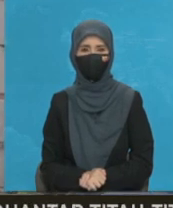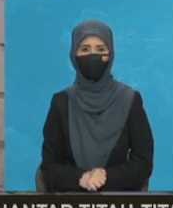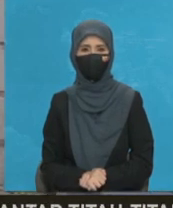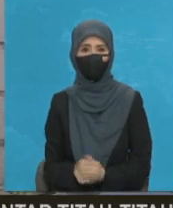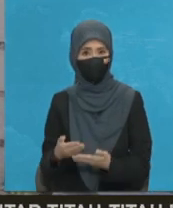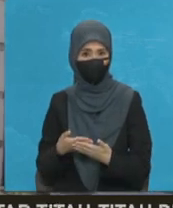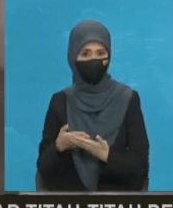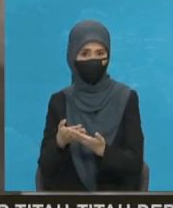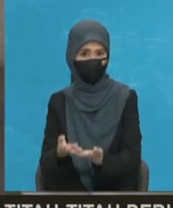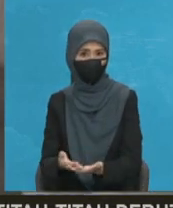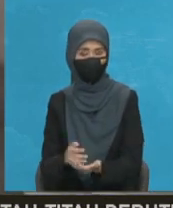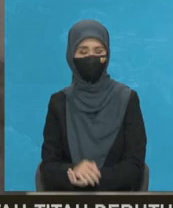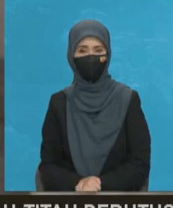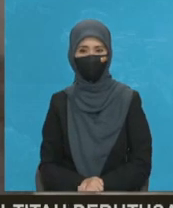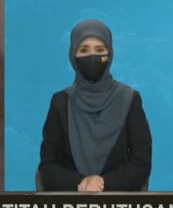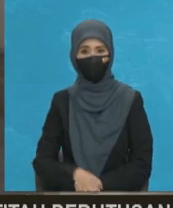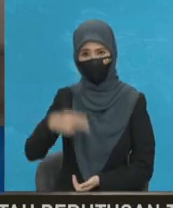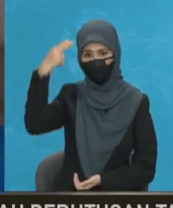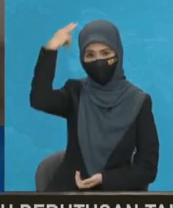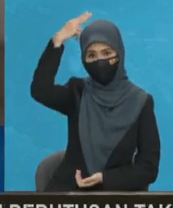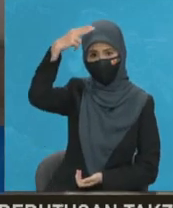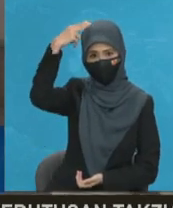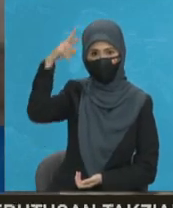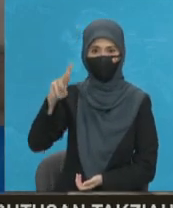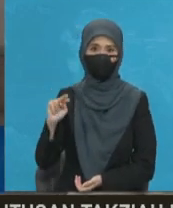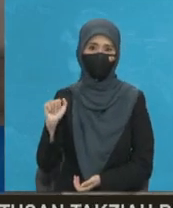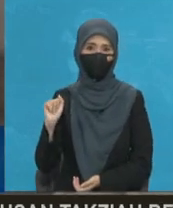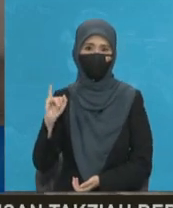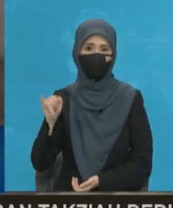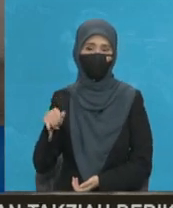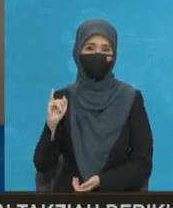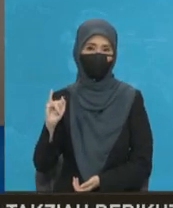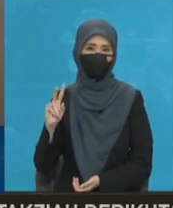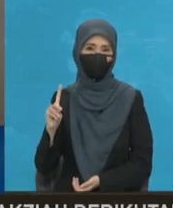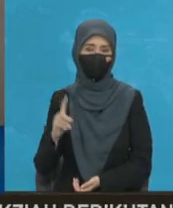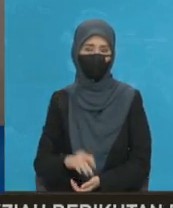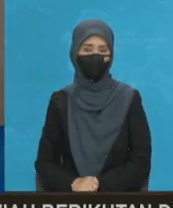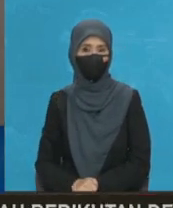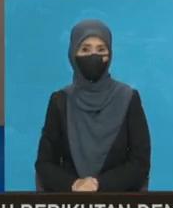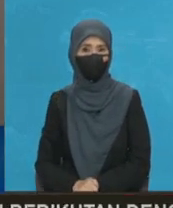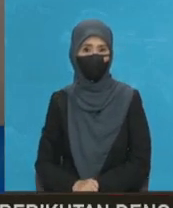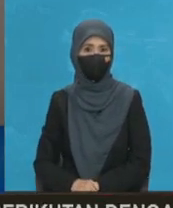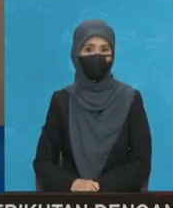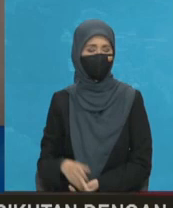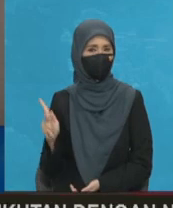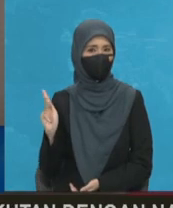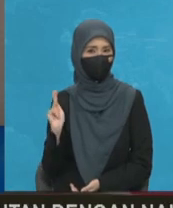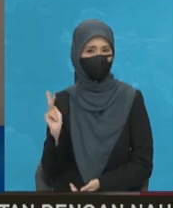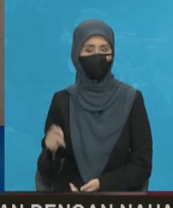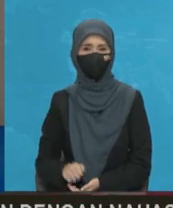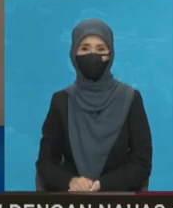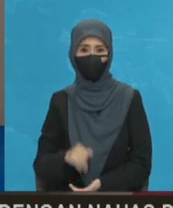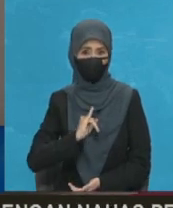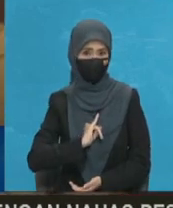Hai penyerahan disempurnakan oleh uang Haji Abdul Rashid bin Haji Muhammad Saleh pengarah pusat dakwah islamiyah bantuan